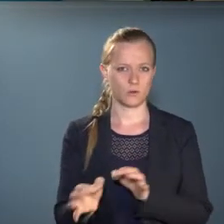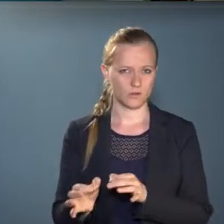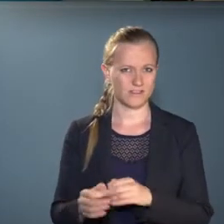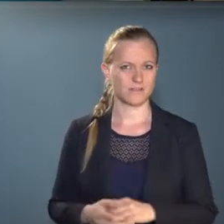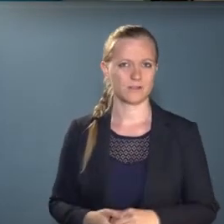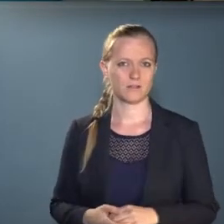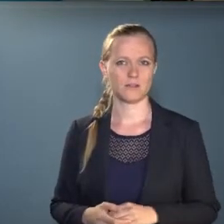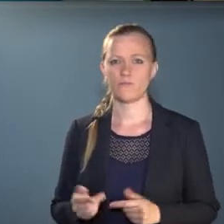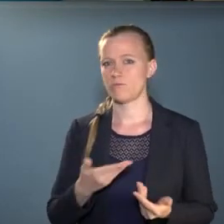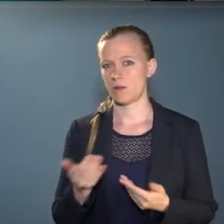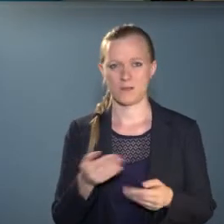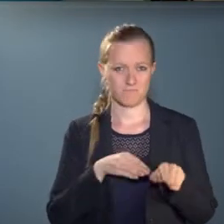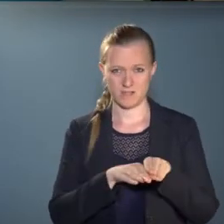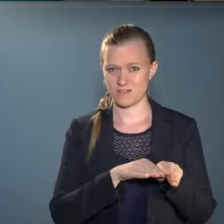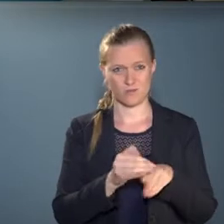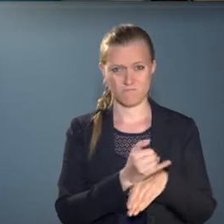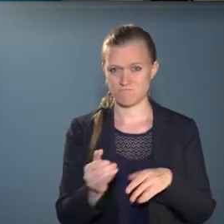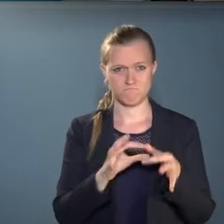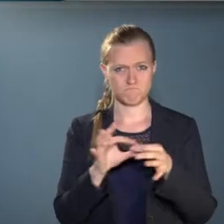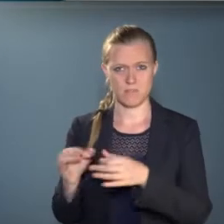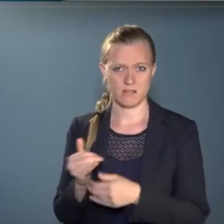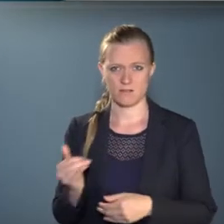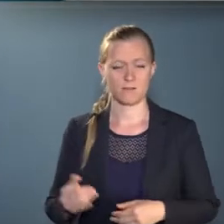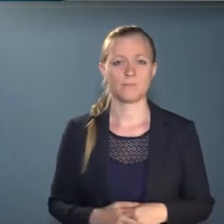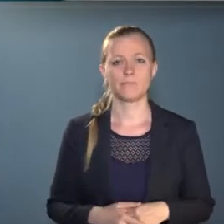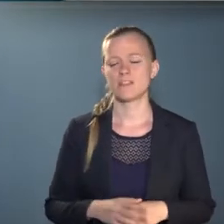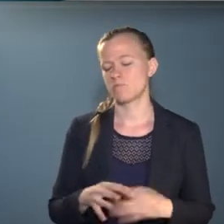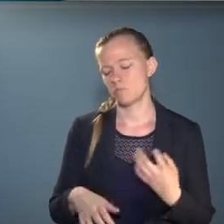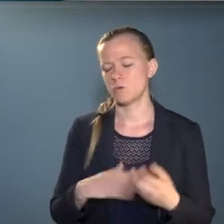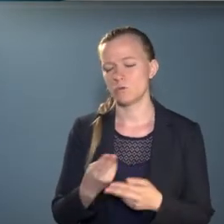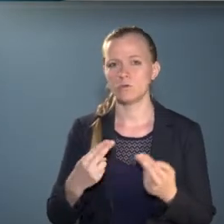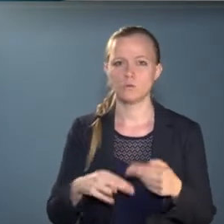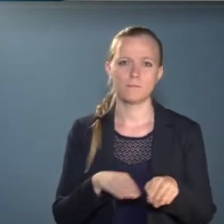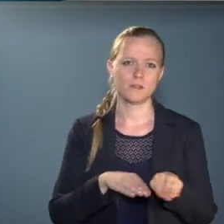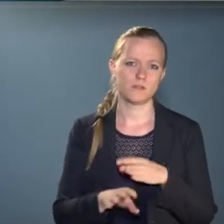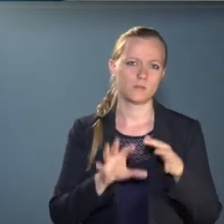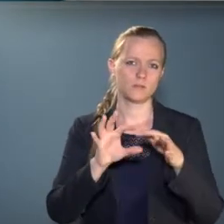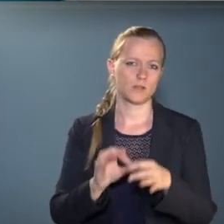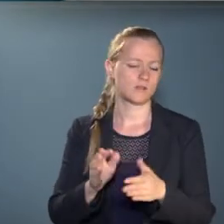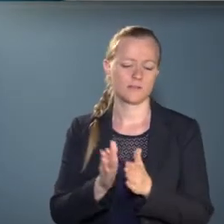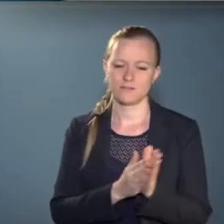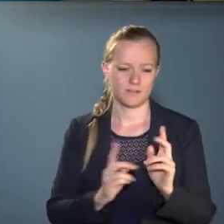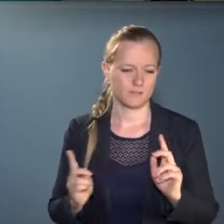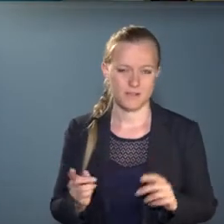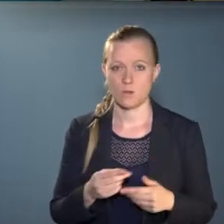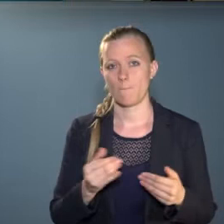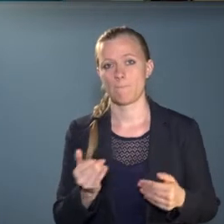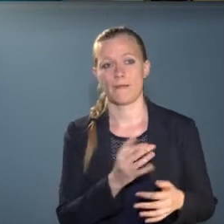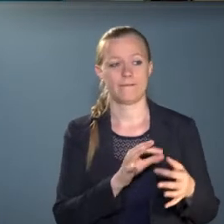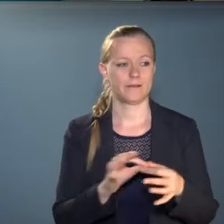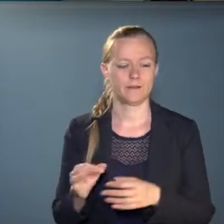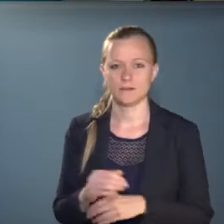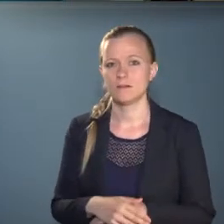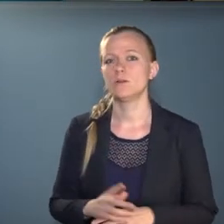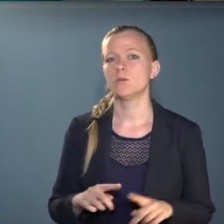meg valamelyik minisztérium, melyik? Így van, ez nagyon bonyolult, több minisztériumhoz is tartozik, ezt ne is kezdjük kinyitni,